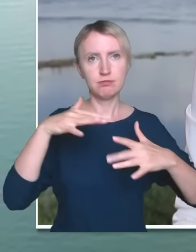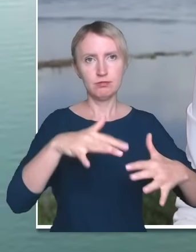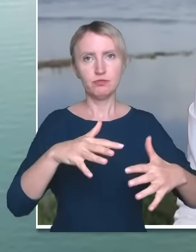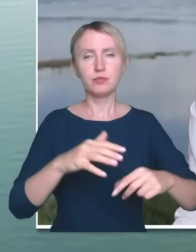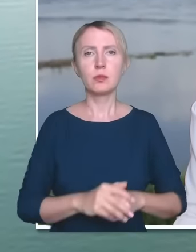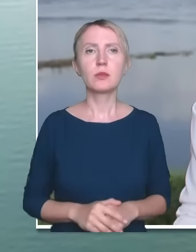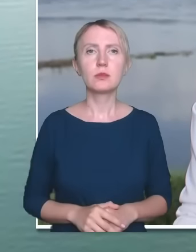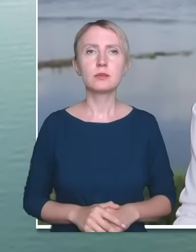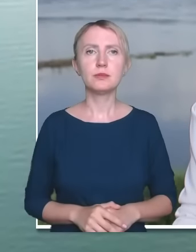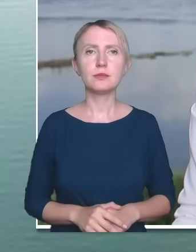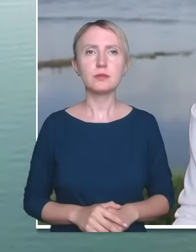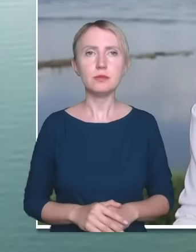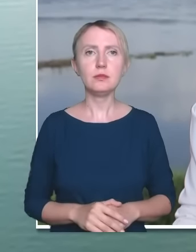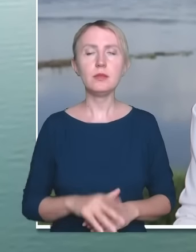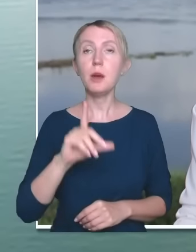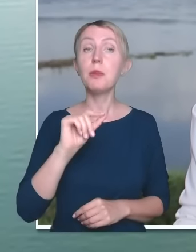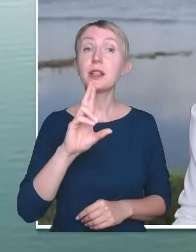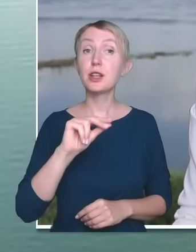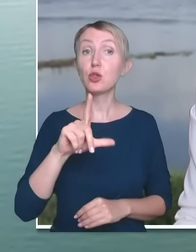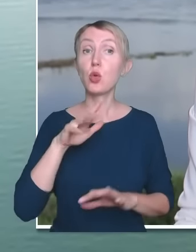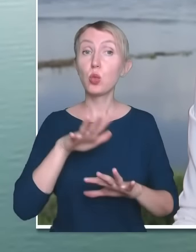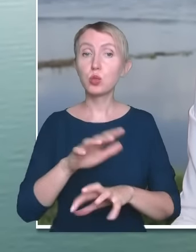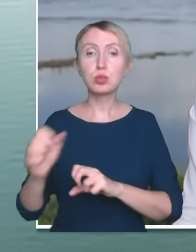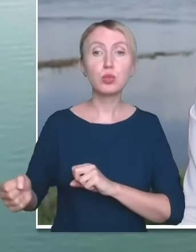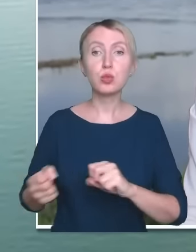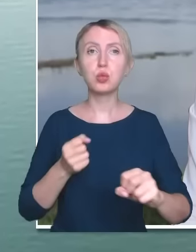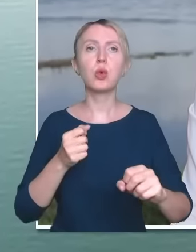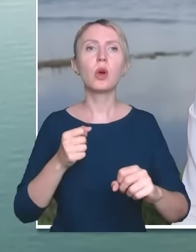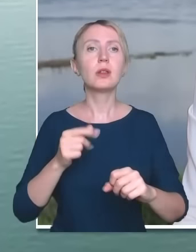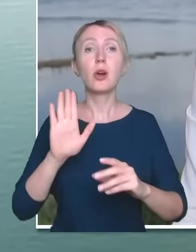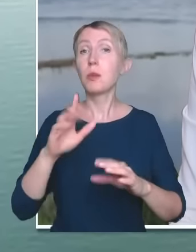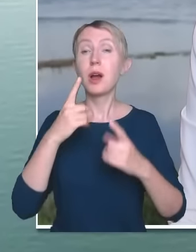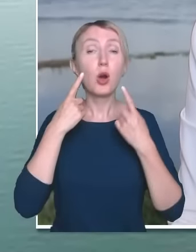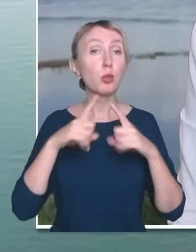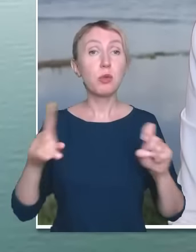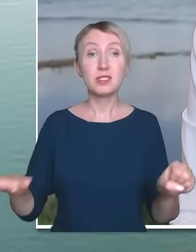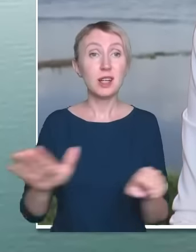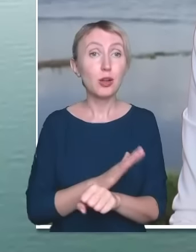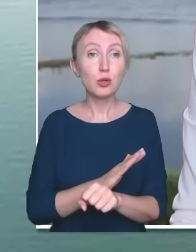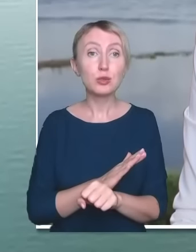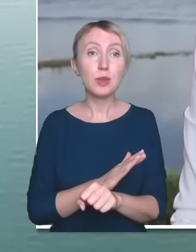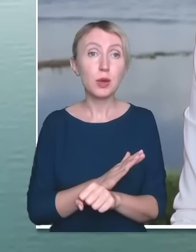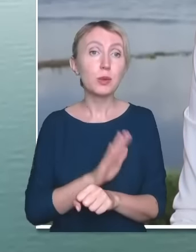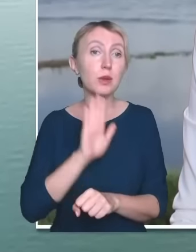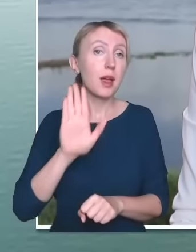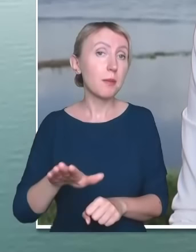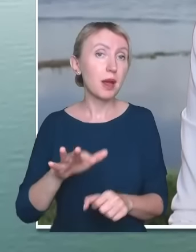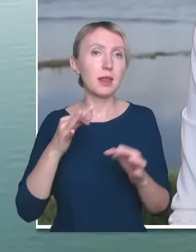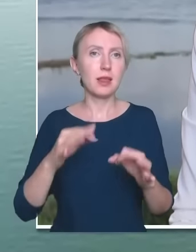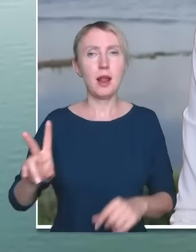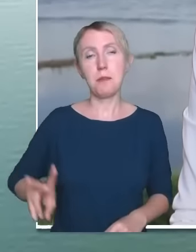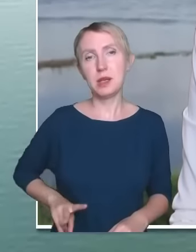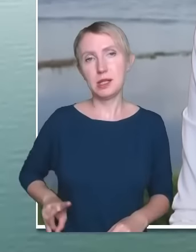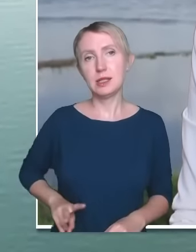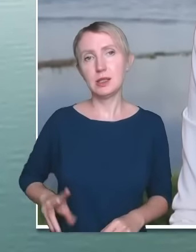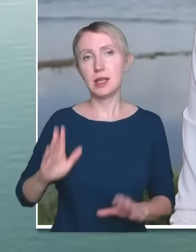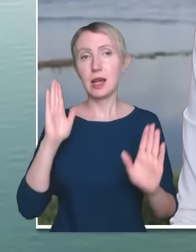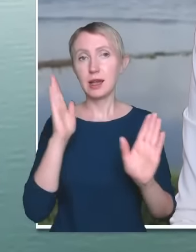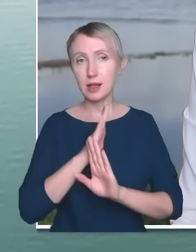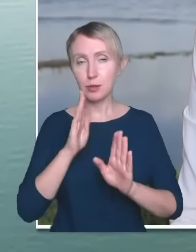w dużo większym stopniu zastosowanie tego perchydrolu. No i całą odpowiedzialność, jak rozumiem, bierze za tą decyzję obecna minister klimatu